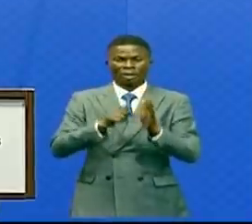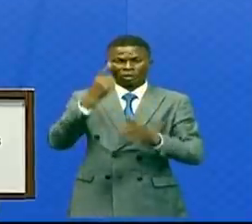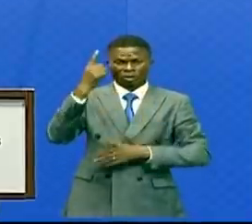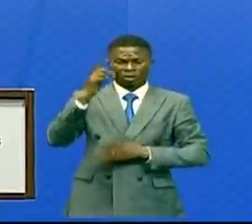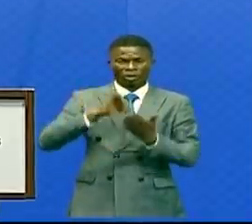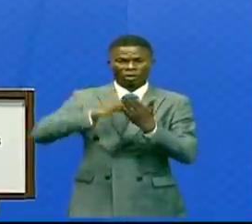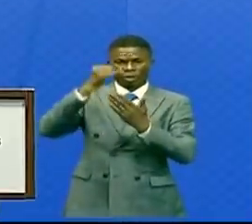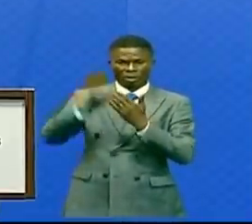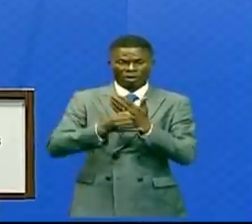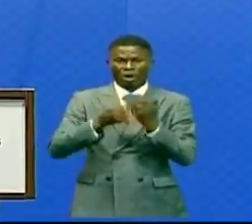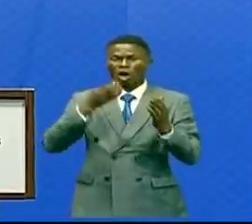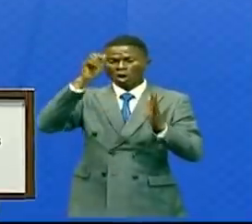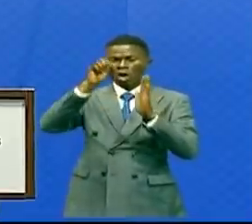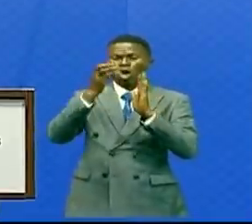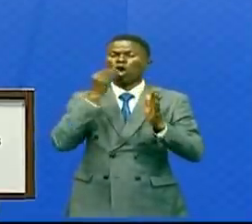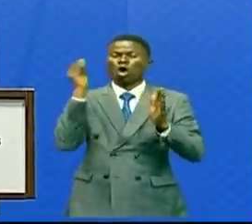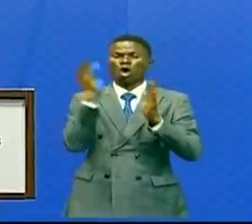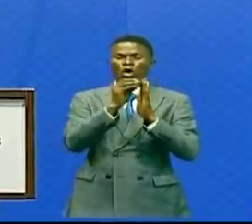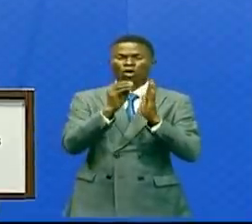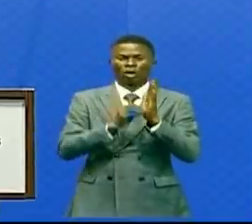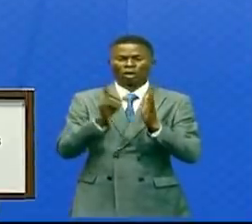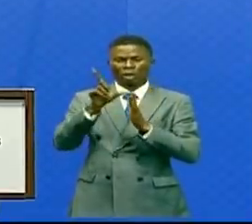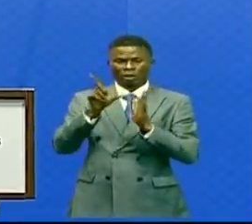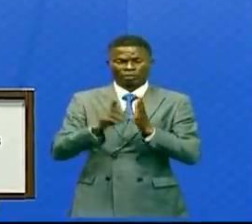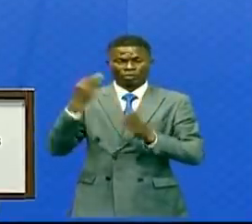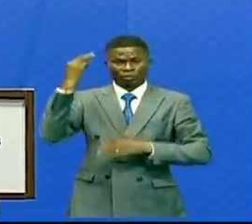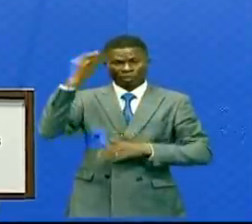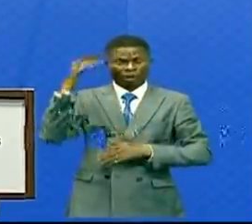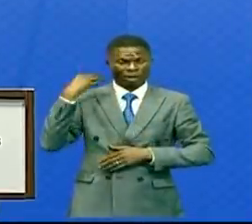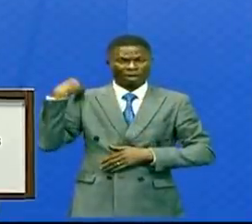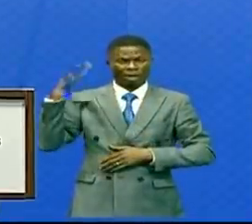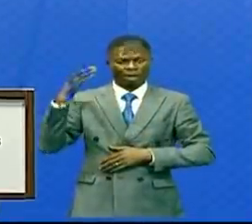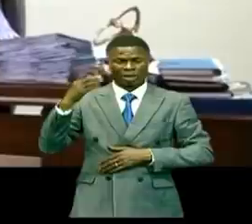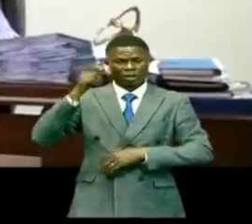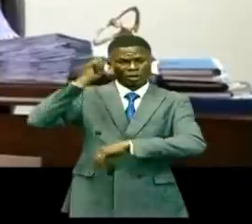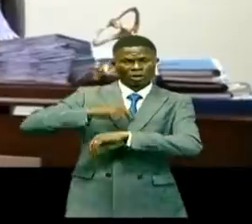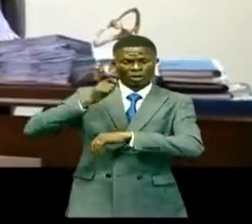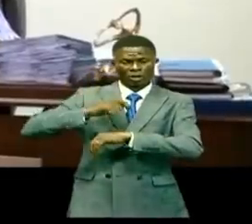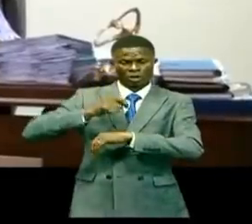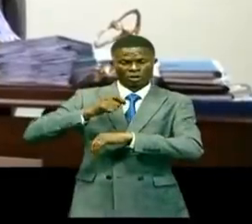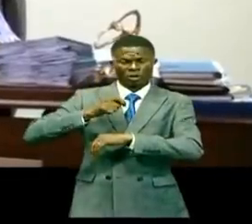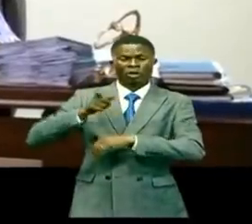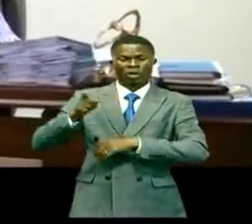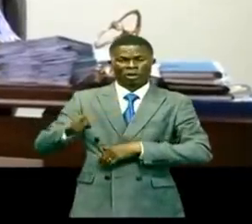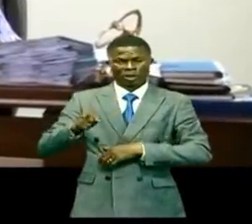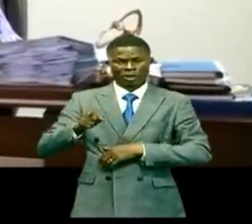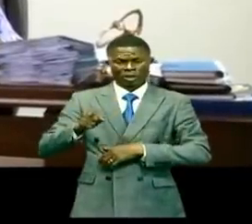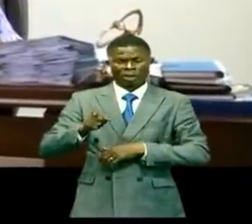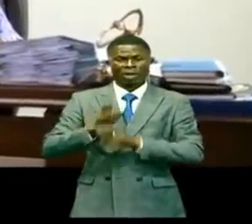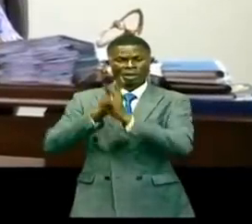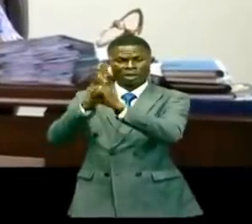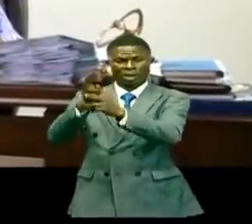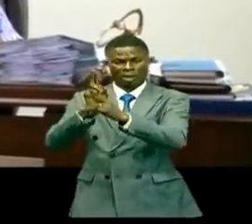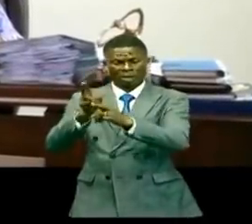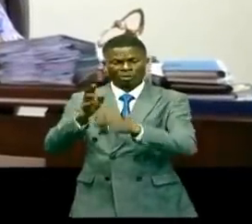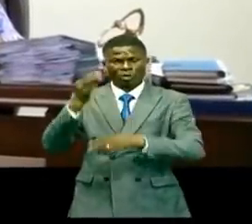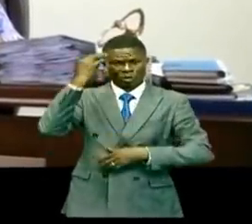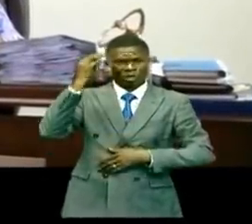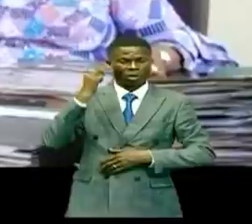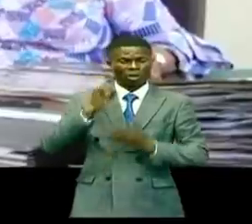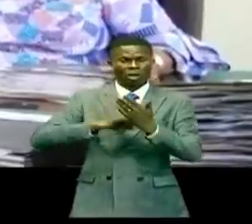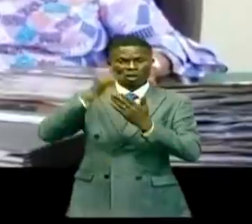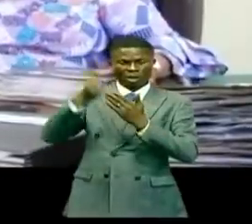projet d'ordonnance-loi. La ministre d'État, ministre de la Justice et garde des Sceaux, a soumis au Conseil le